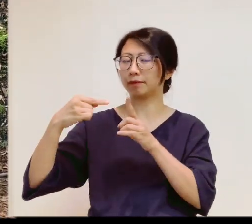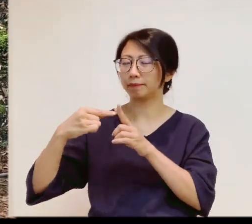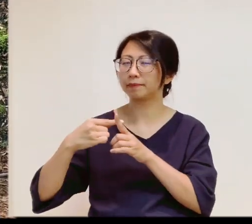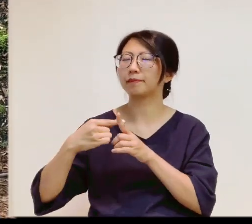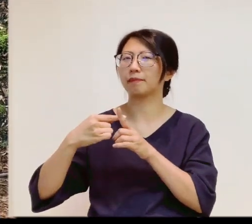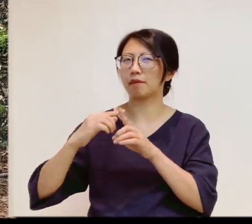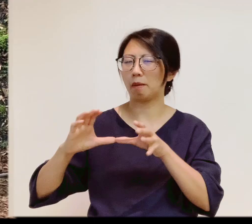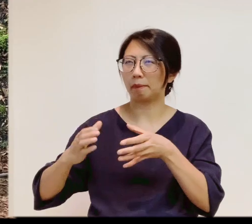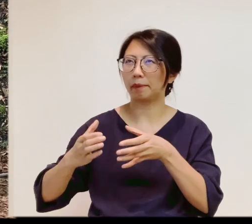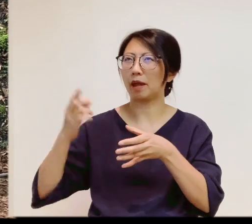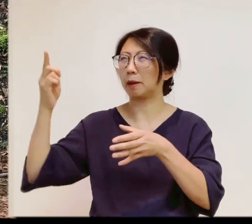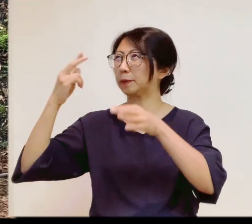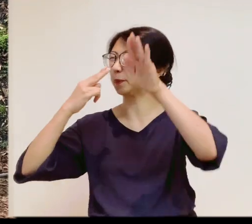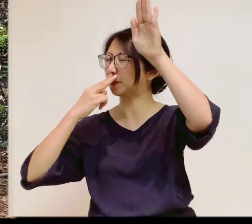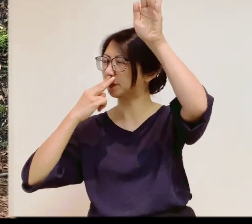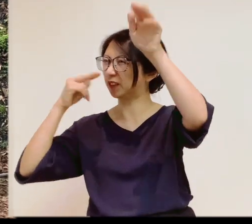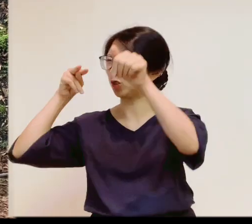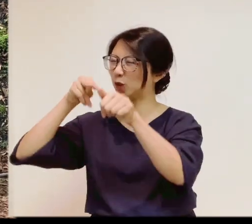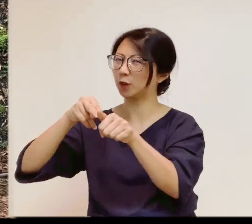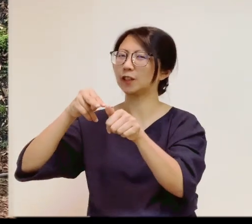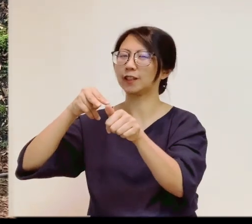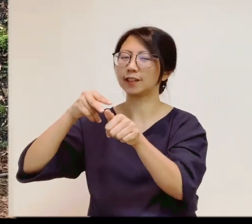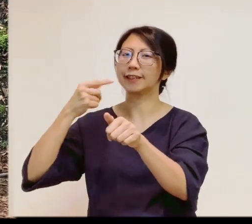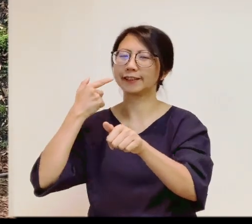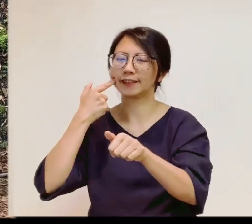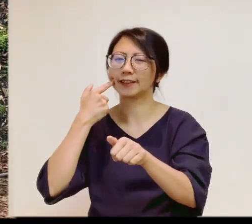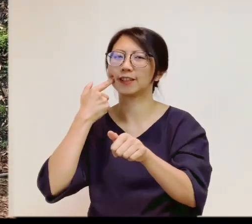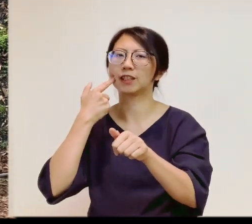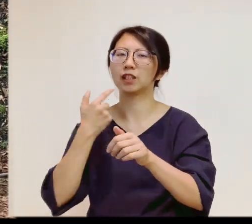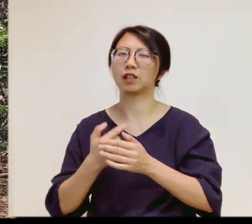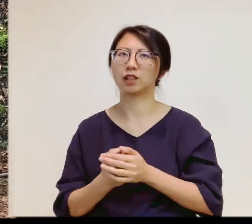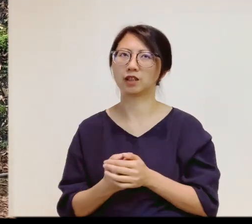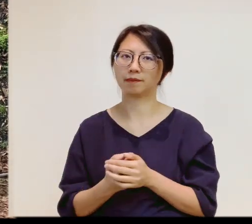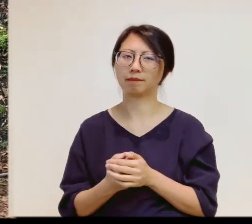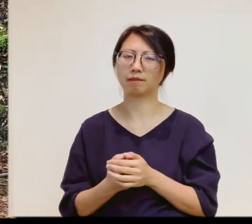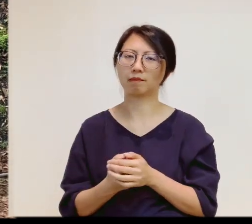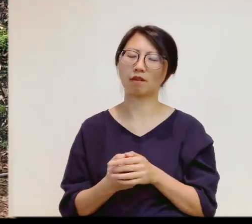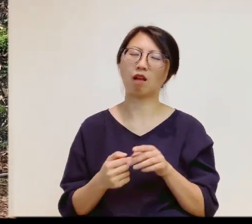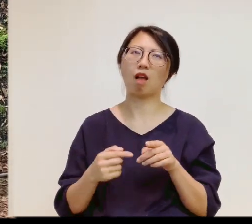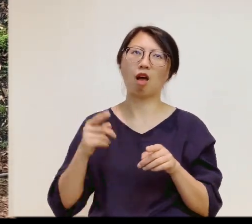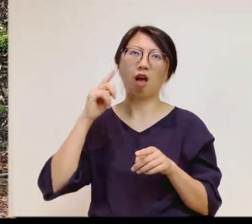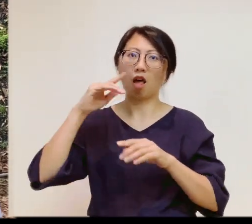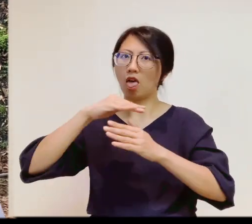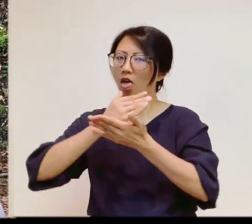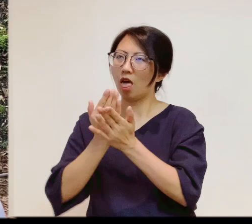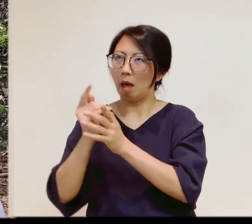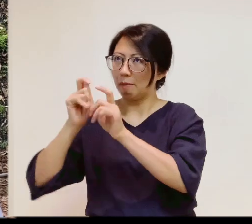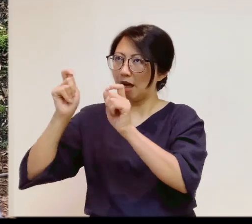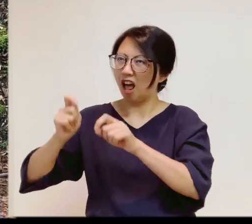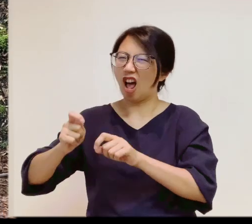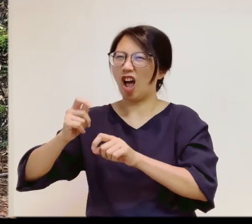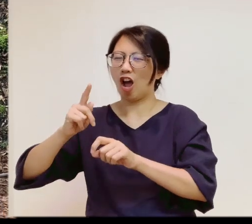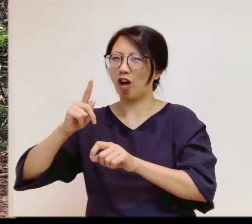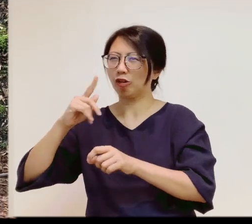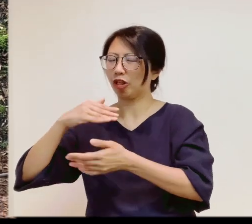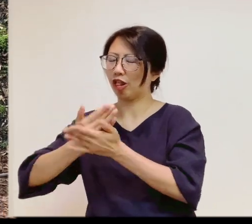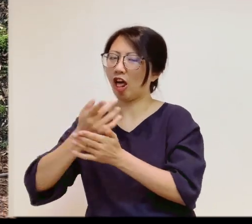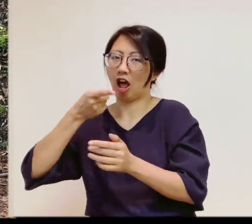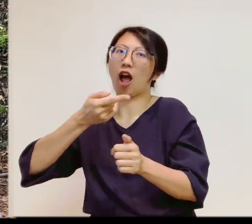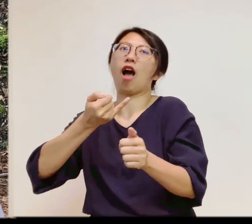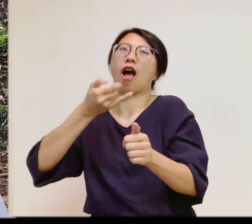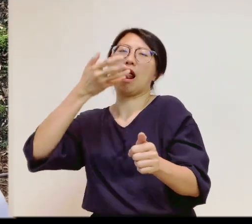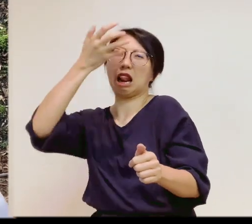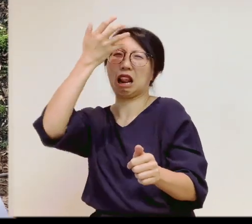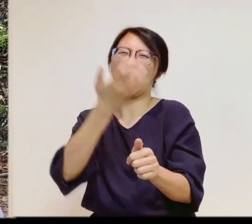边犹太人喺纳粹德国希特拉统治底下咧，就成为咗佢即系我哋英文